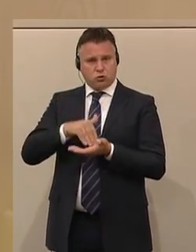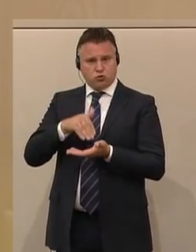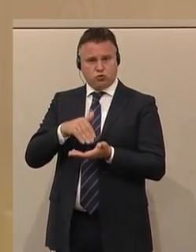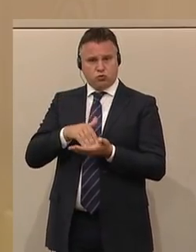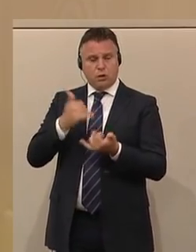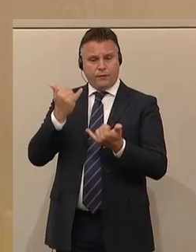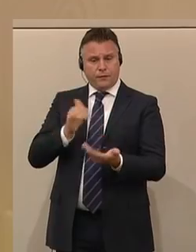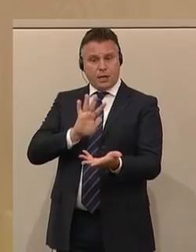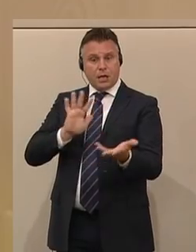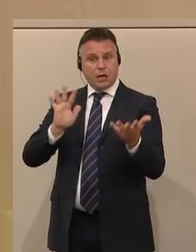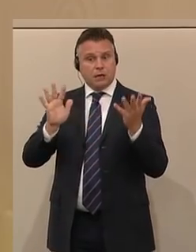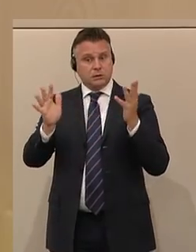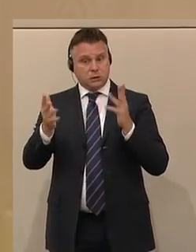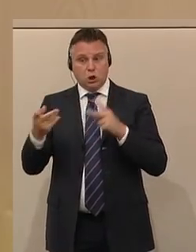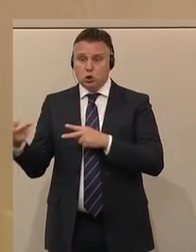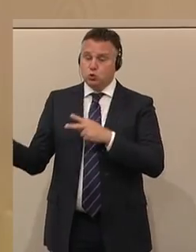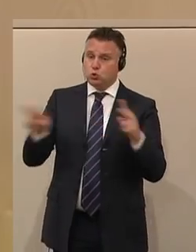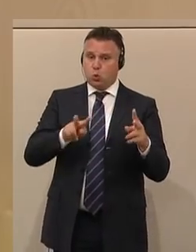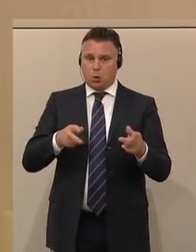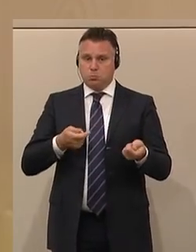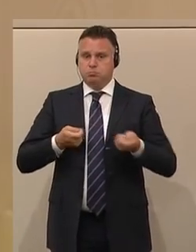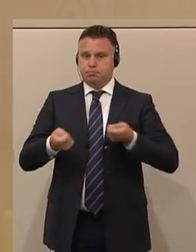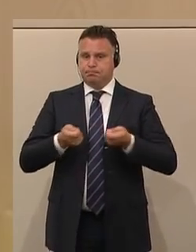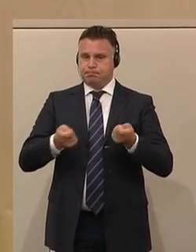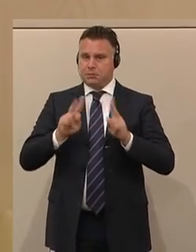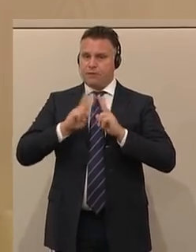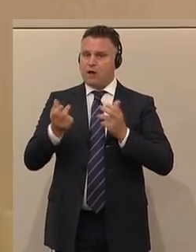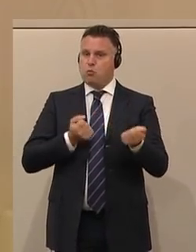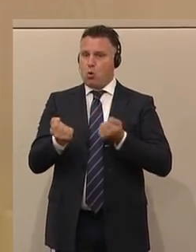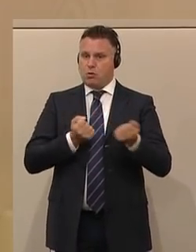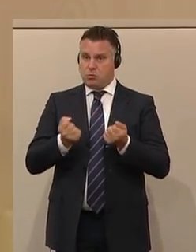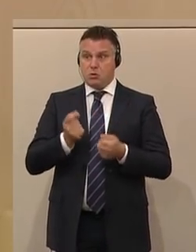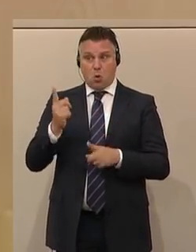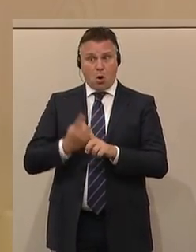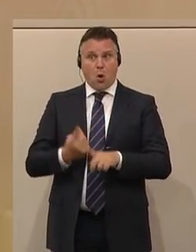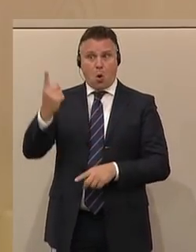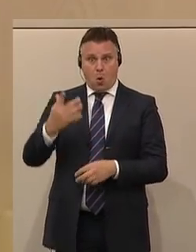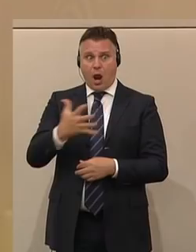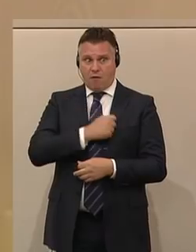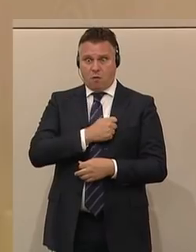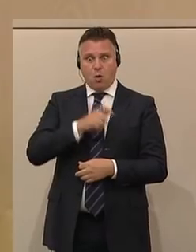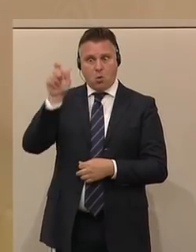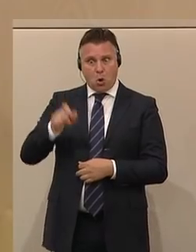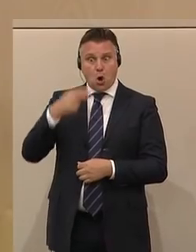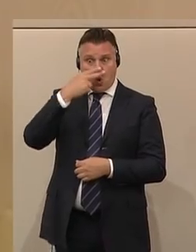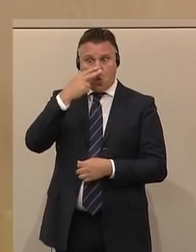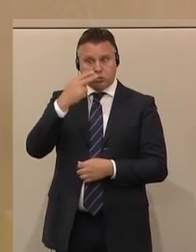die weltpolitische Bühne zurückgebombt hat. Mit großem Erfolg. Die sind wieder wer.